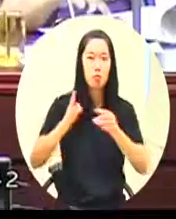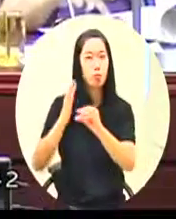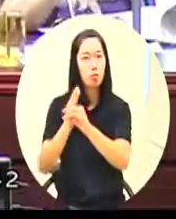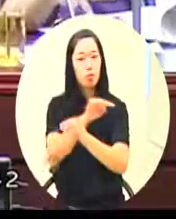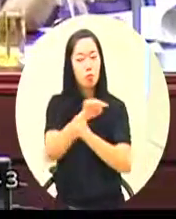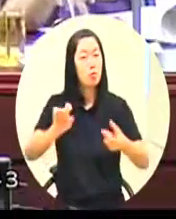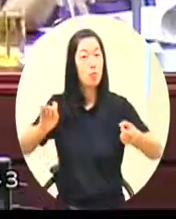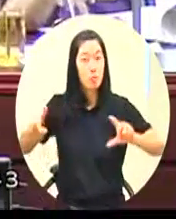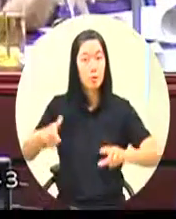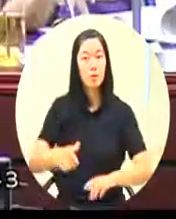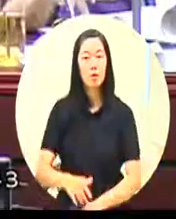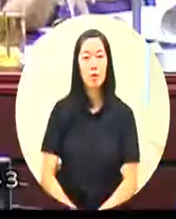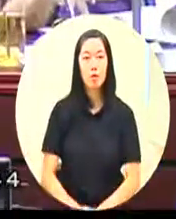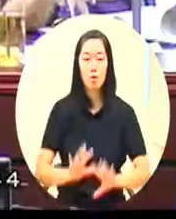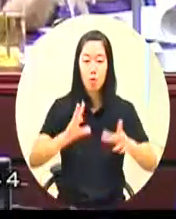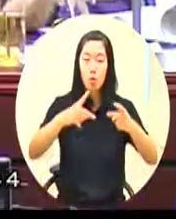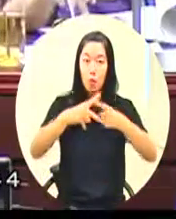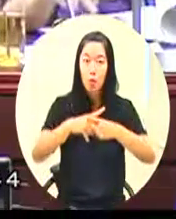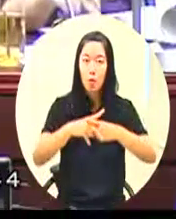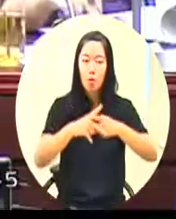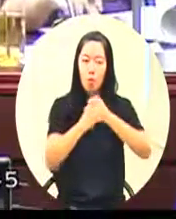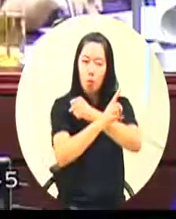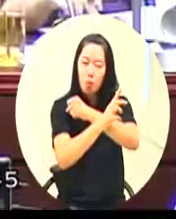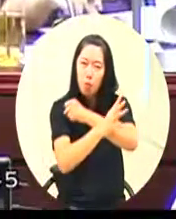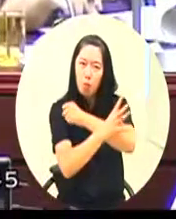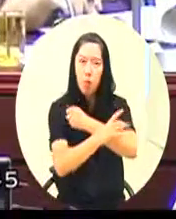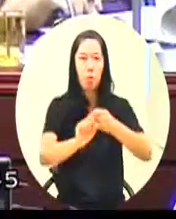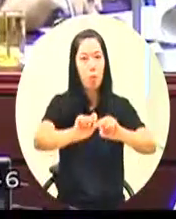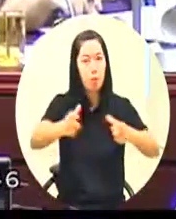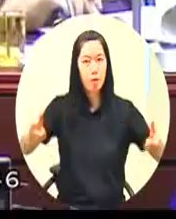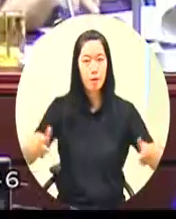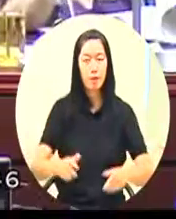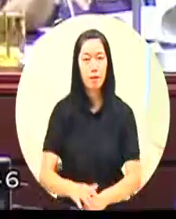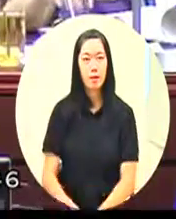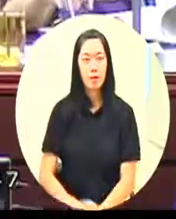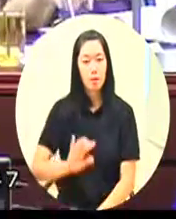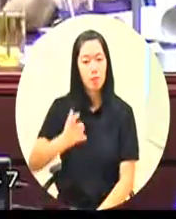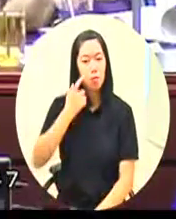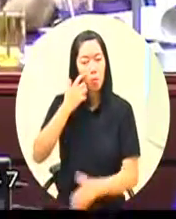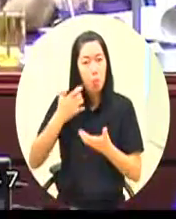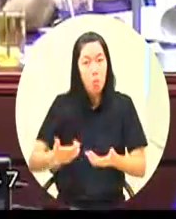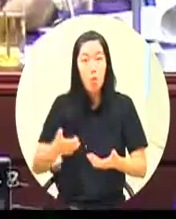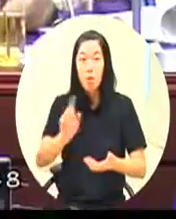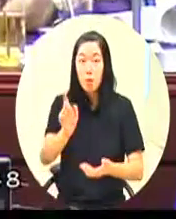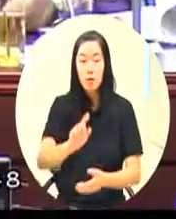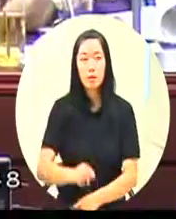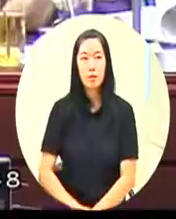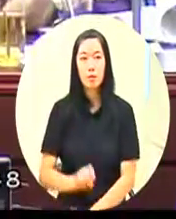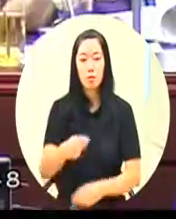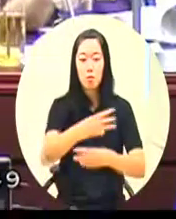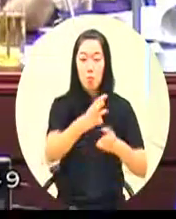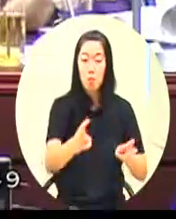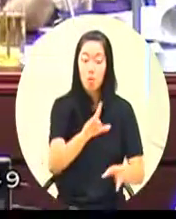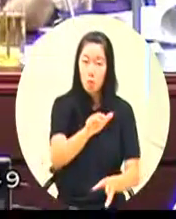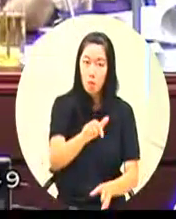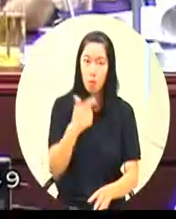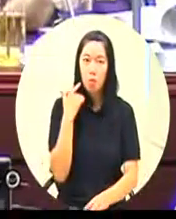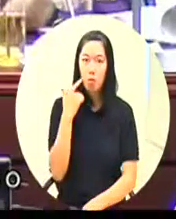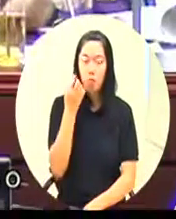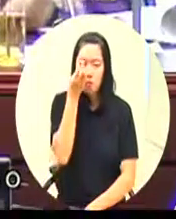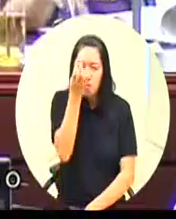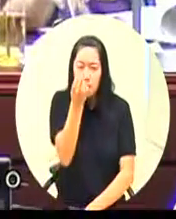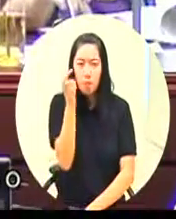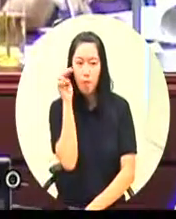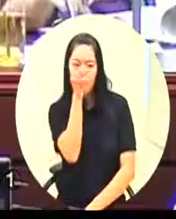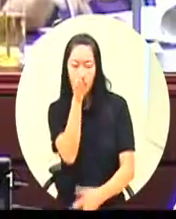低年级、中年级、高年级也都不一样。但重点是这个学他的班级的导师要很敏锐，能够看